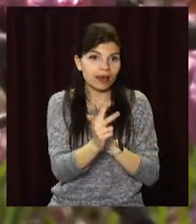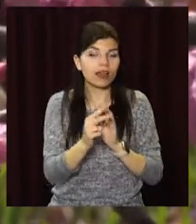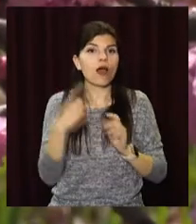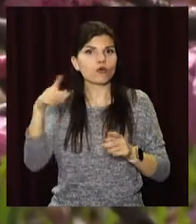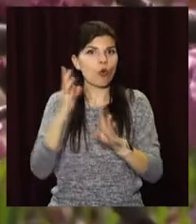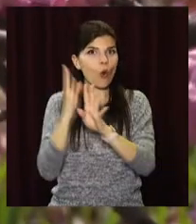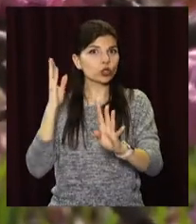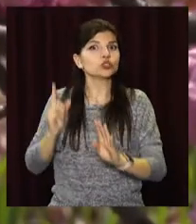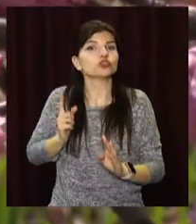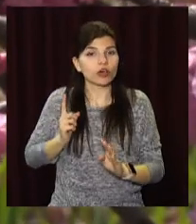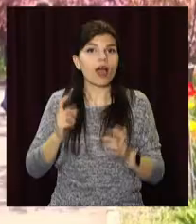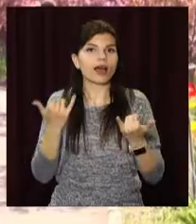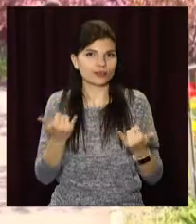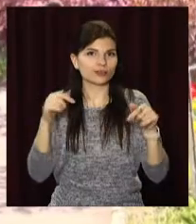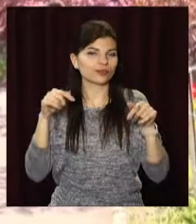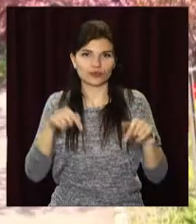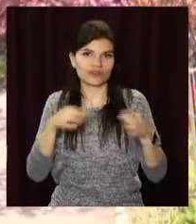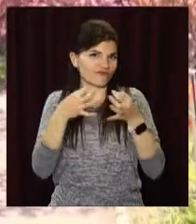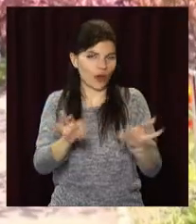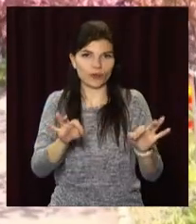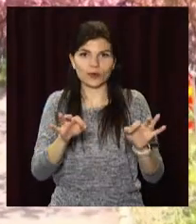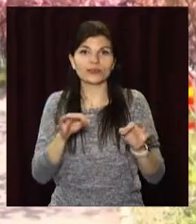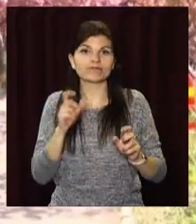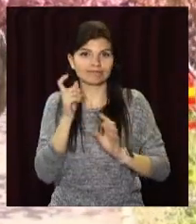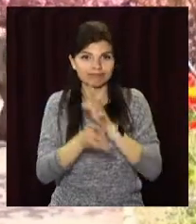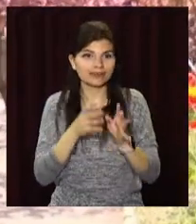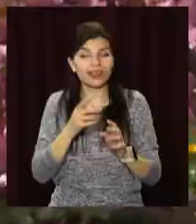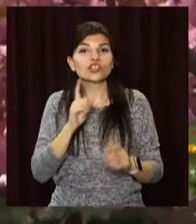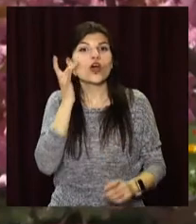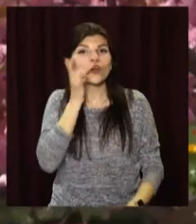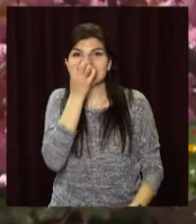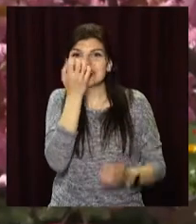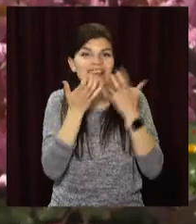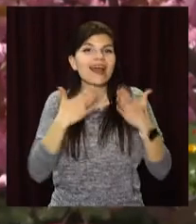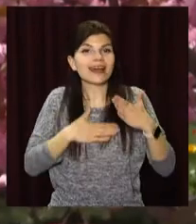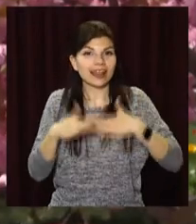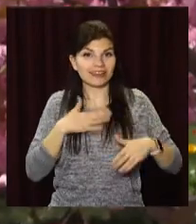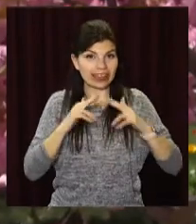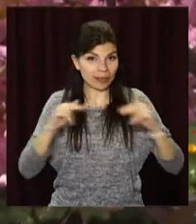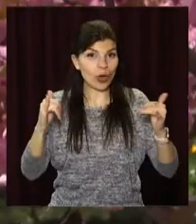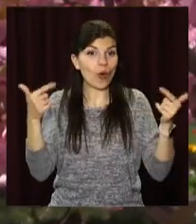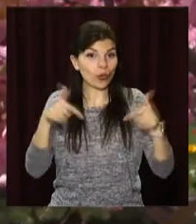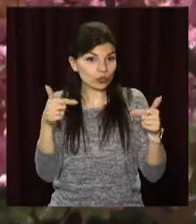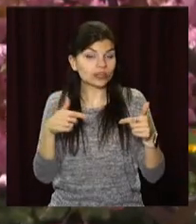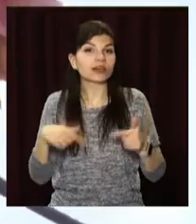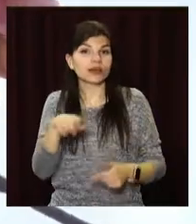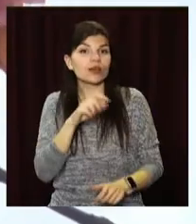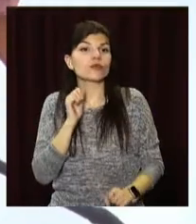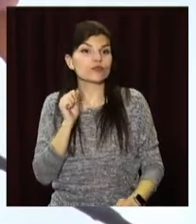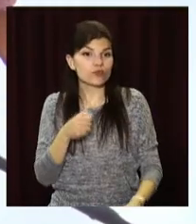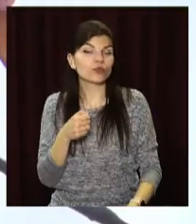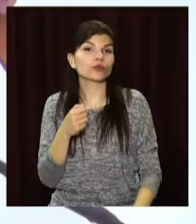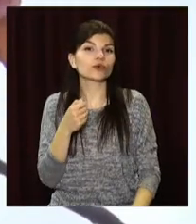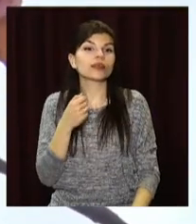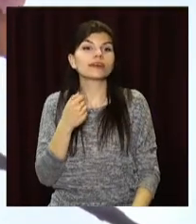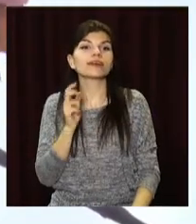черзі. Нині таких табу для відвідувачів немає. Аби рожеве цвітіння радувало дніпрян та гостей міста якнайдовше,